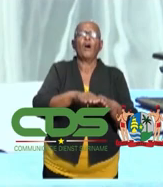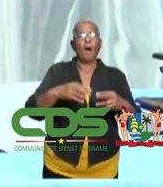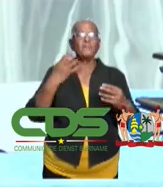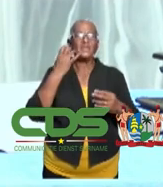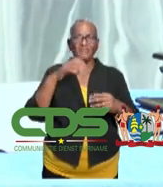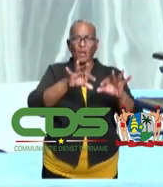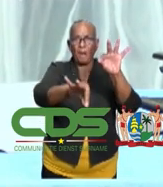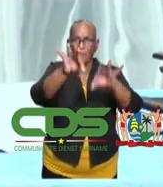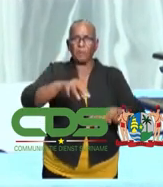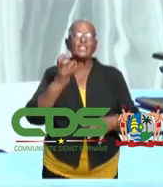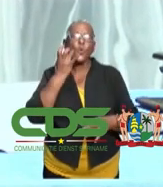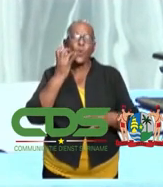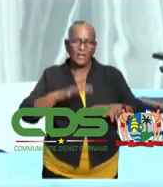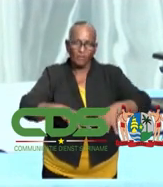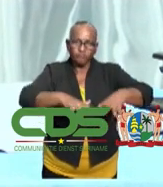50 miljoen SRD.